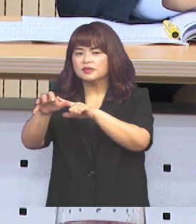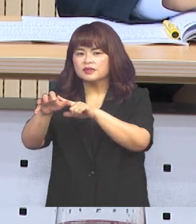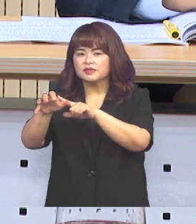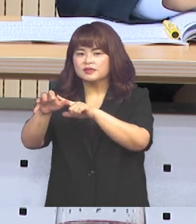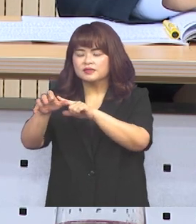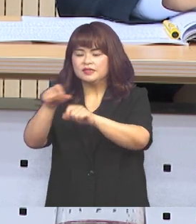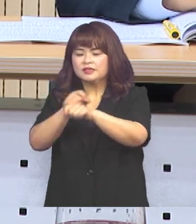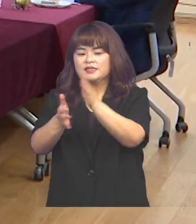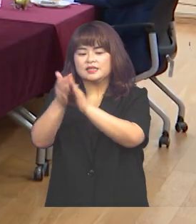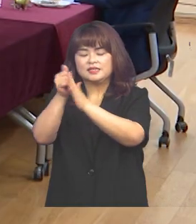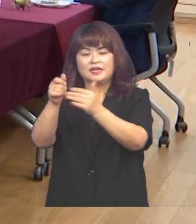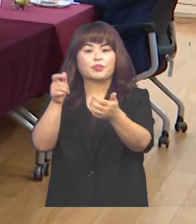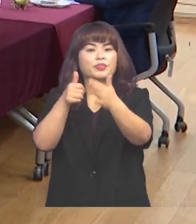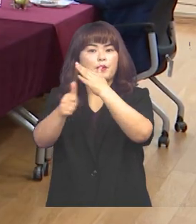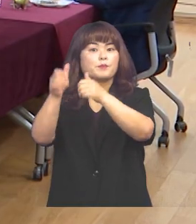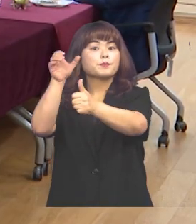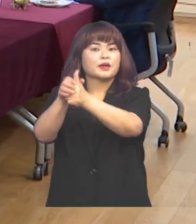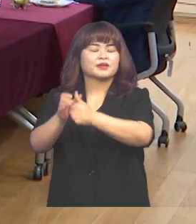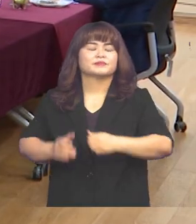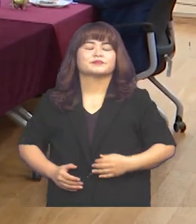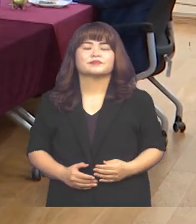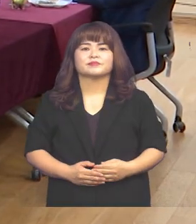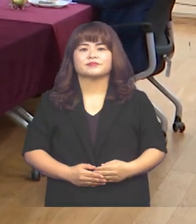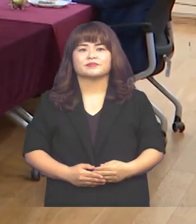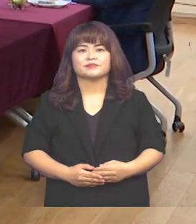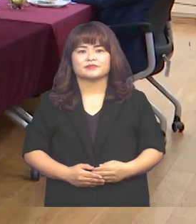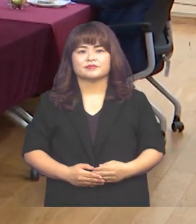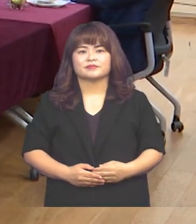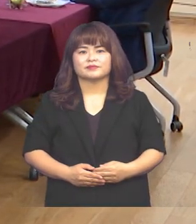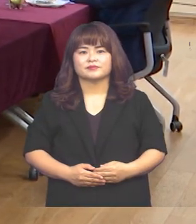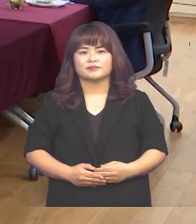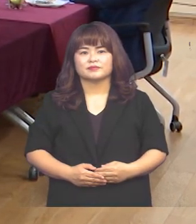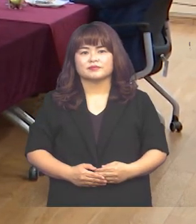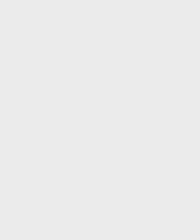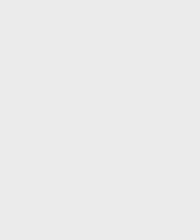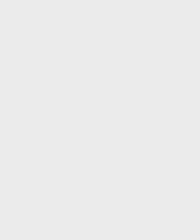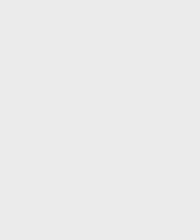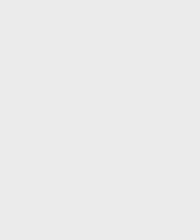수원특례시장이 차기 대표 회장으로 선출됐습니다.